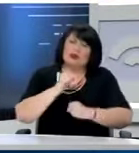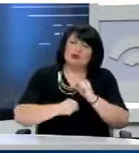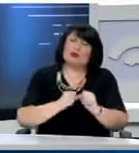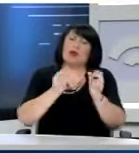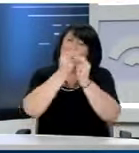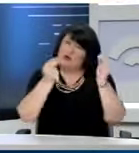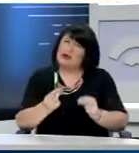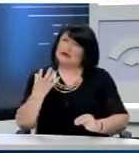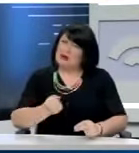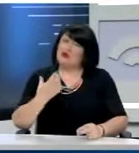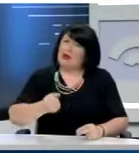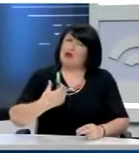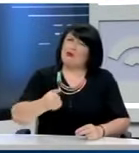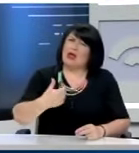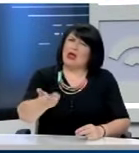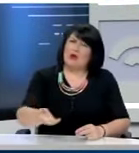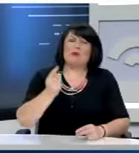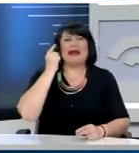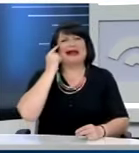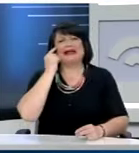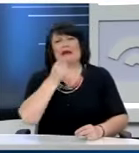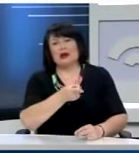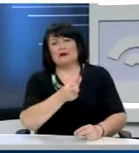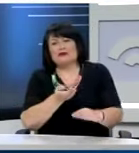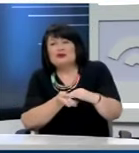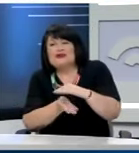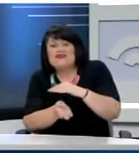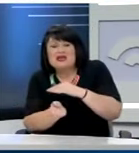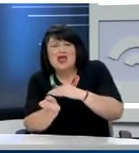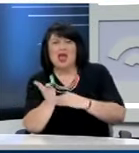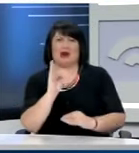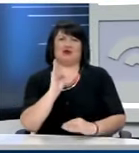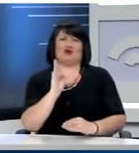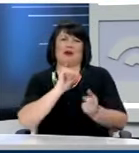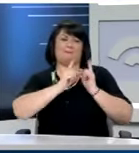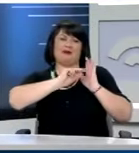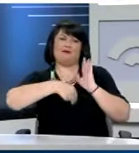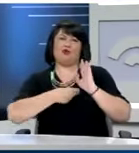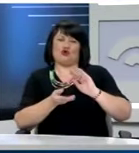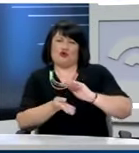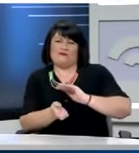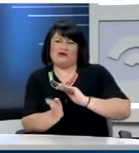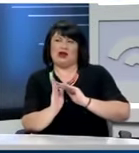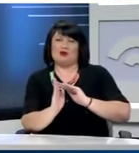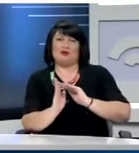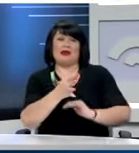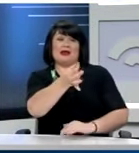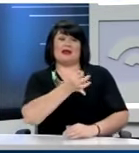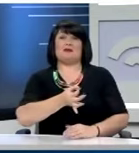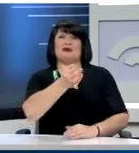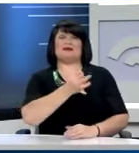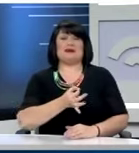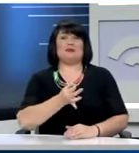καρποφορεί και όταν συνειδητοποίησατε ότι βγαίνουμε από το μνημόνιο, αρχίσατε τη θεωρία ότι όχι